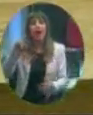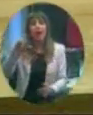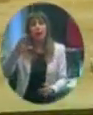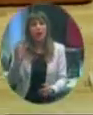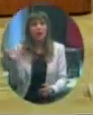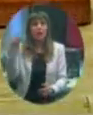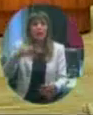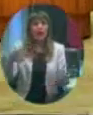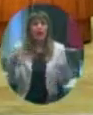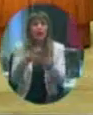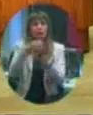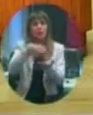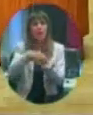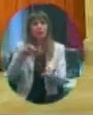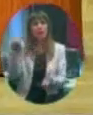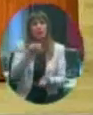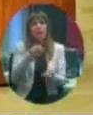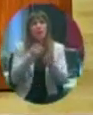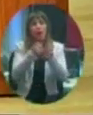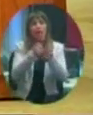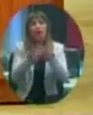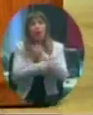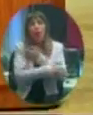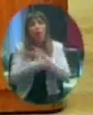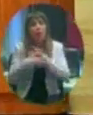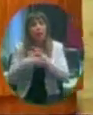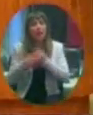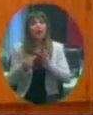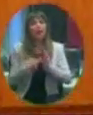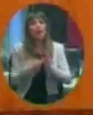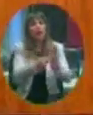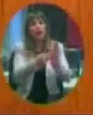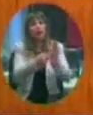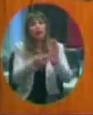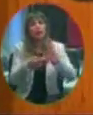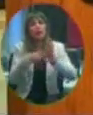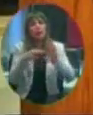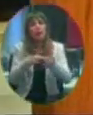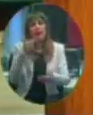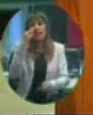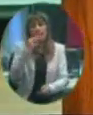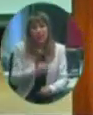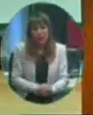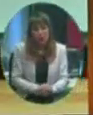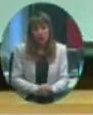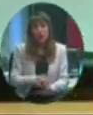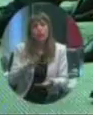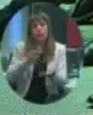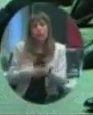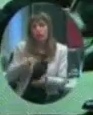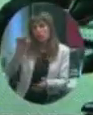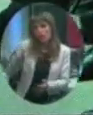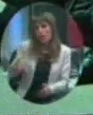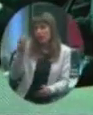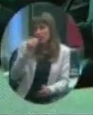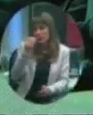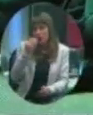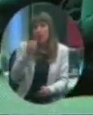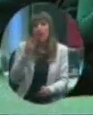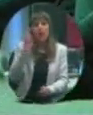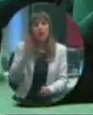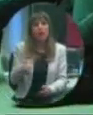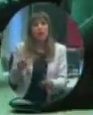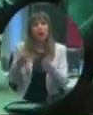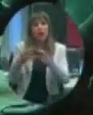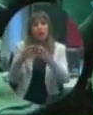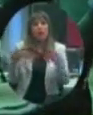בנושא המאבק בעוני, ושם הציג בין היתר את הפיילוט, בו מי שיהיה זכאי לתרומות מזון יוכל לעשות זאת באמצעות כרטיס